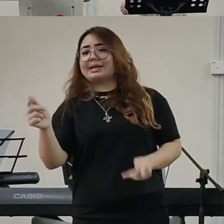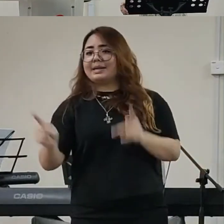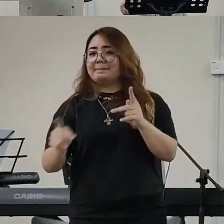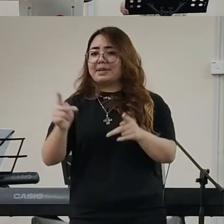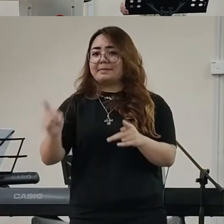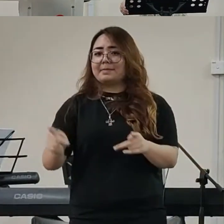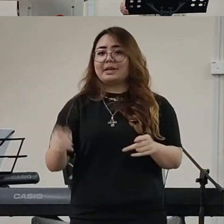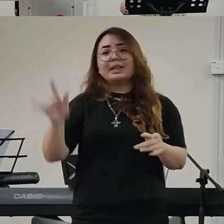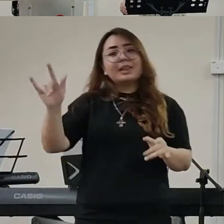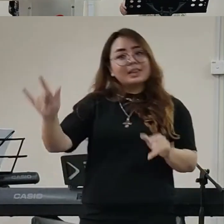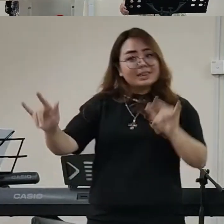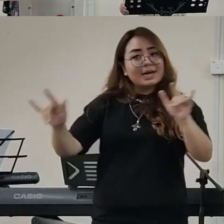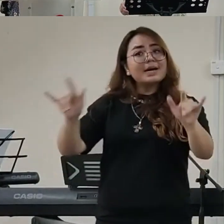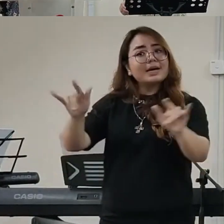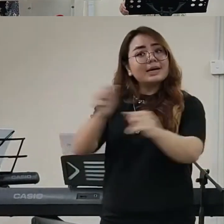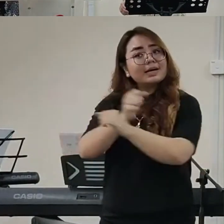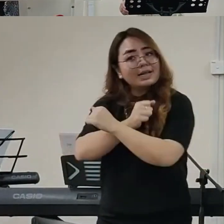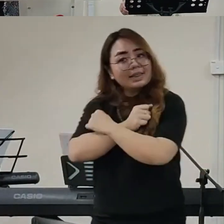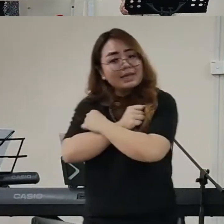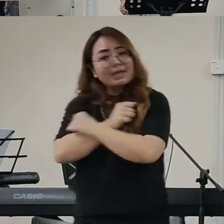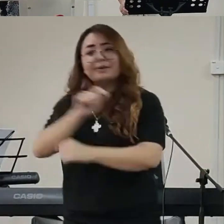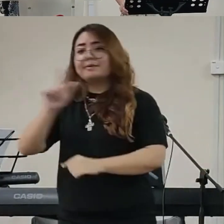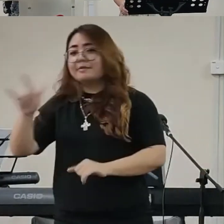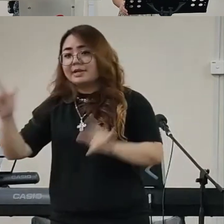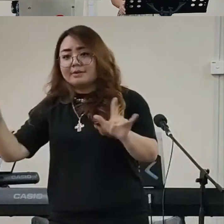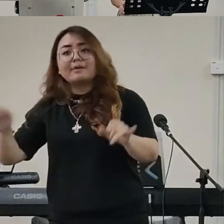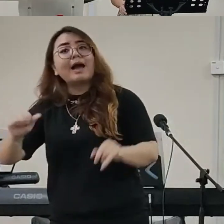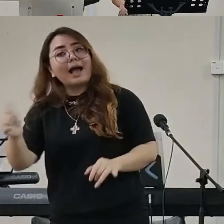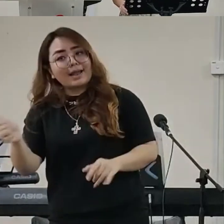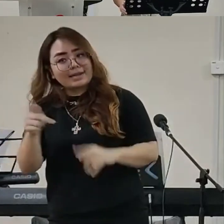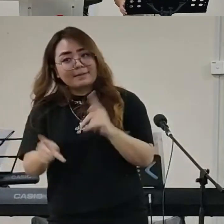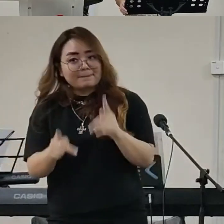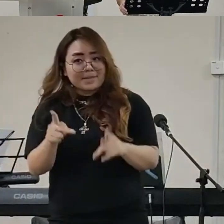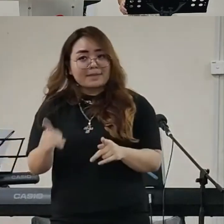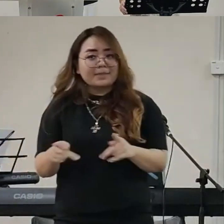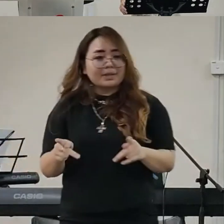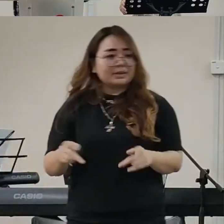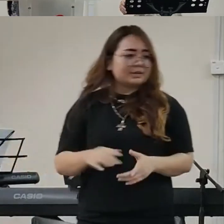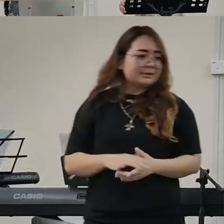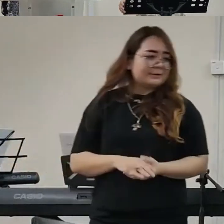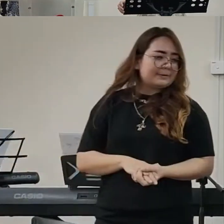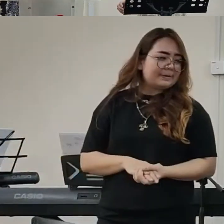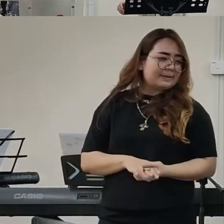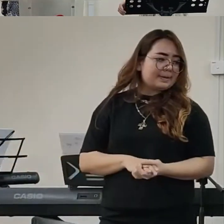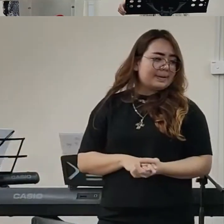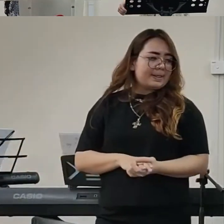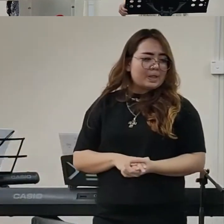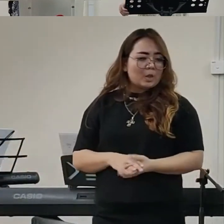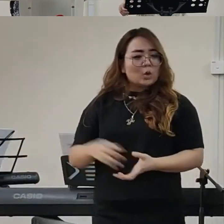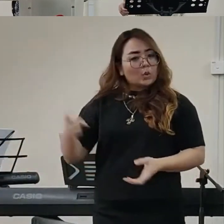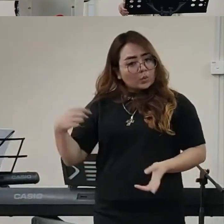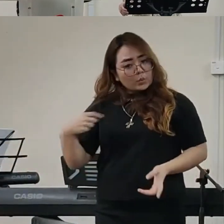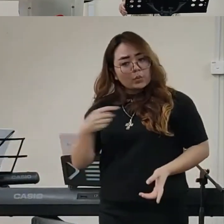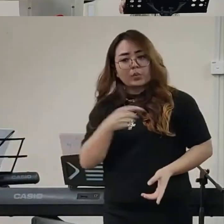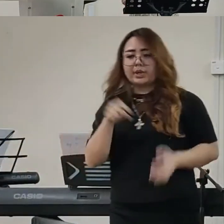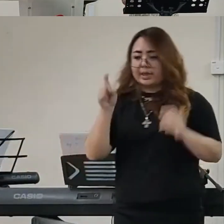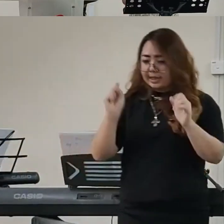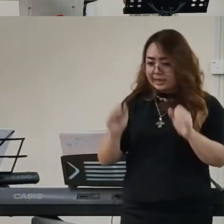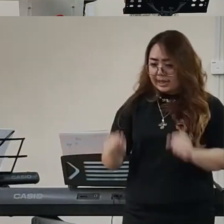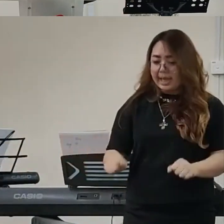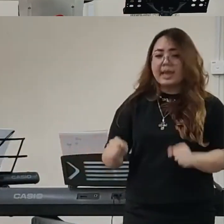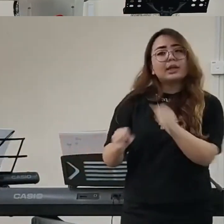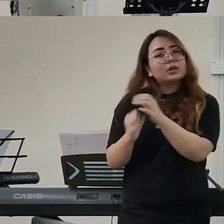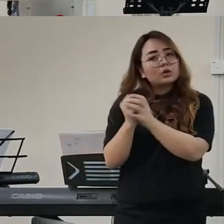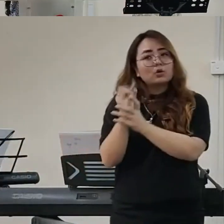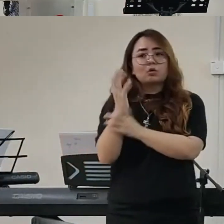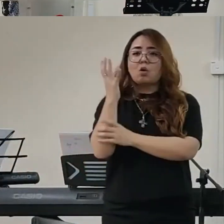So are you a shepherd? 那身为信徒的我们呢，如果我们相信主耶稣的话，我们开始呢